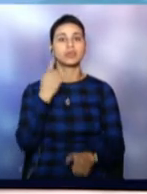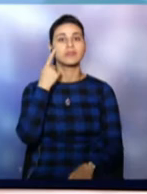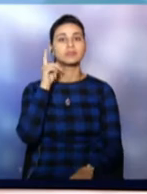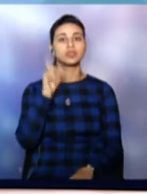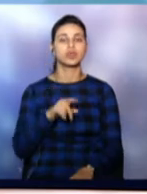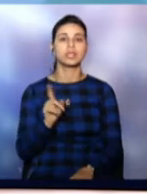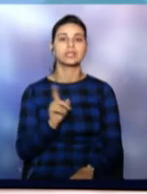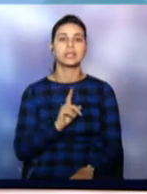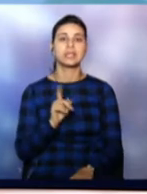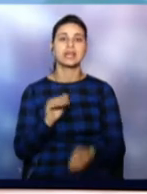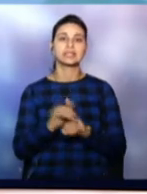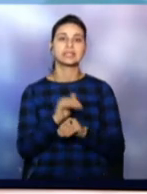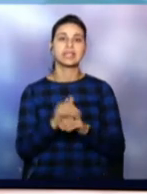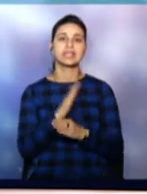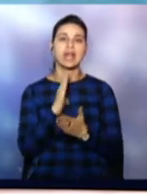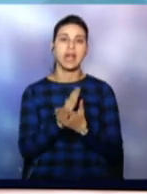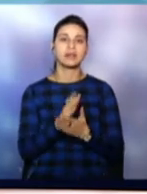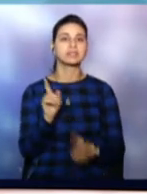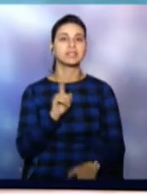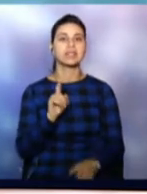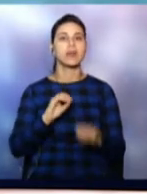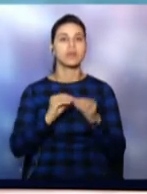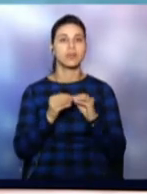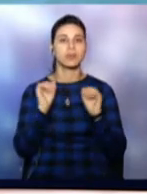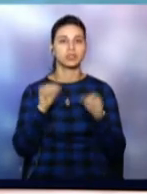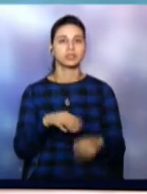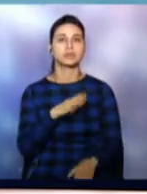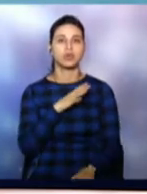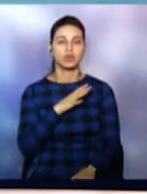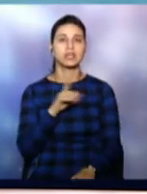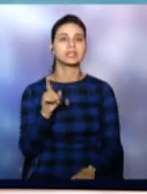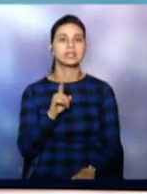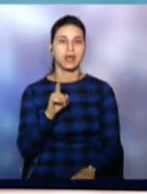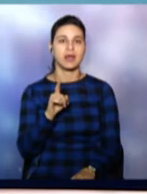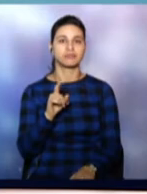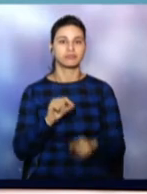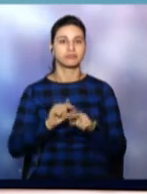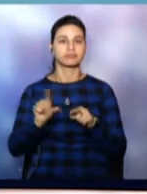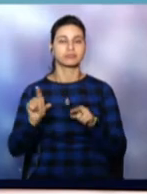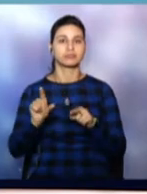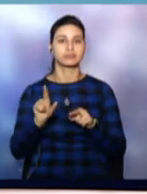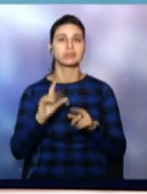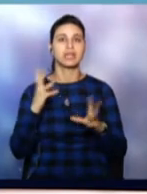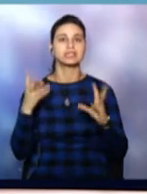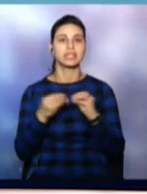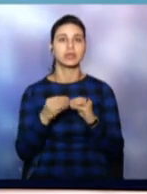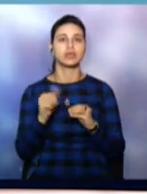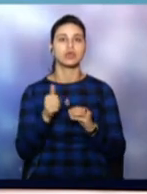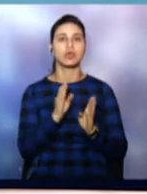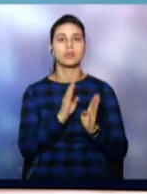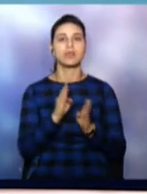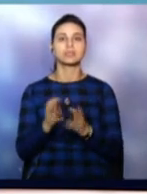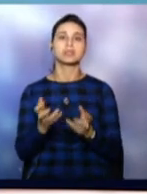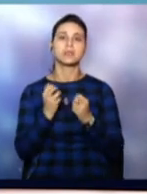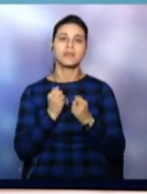რა სიკეთე მოაქვს, რა ზიანი შეიძლება მოიტანოს და რა ზიანი მოაქვს. და საერთოდ როგორ მოვიქცეთ,